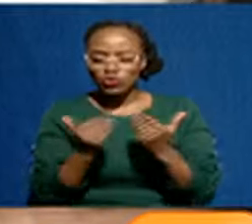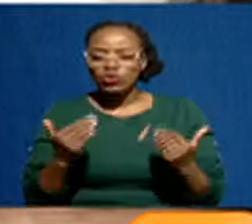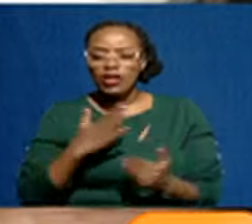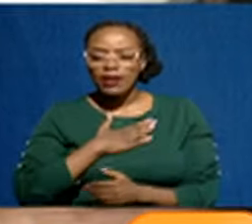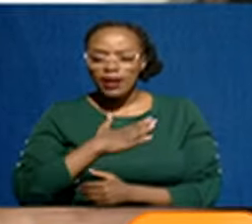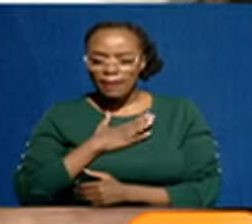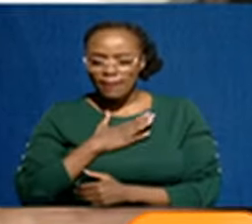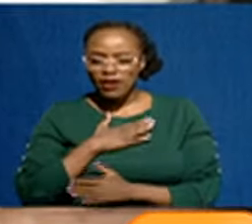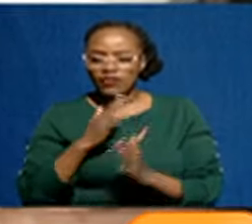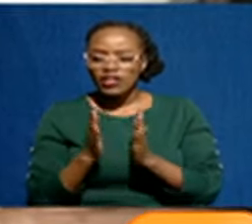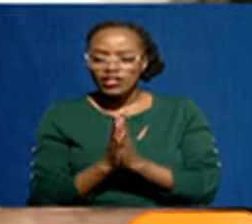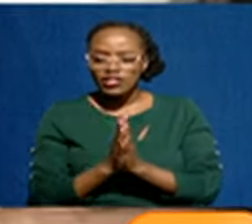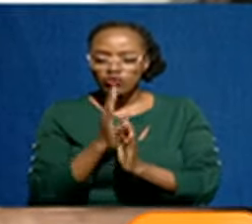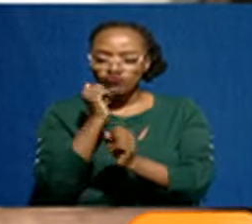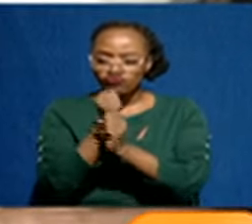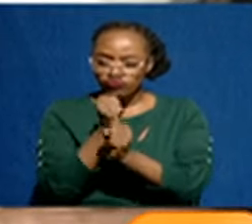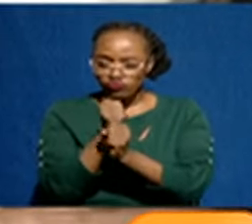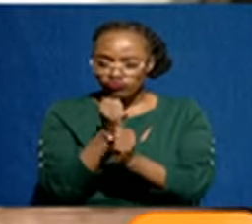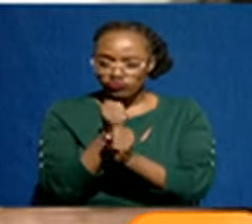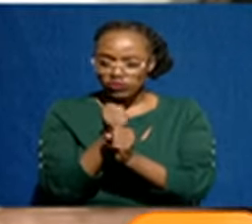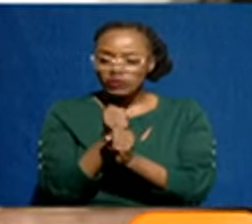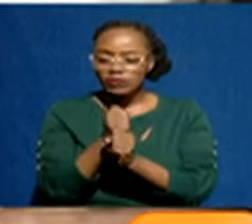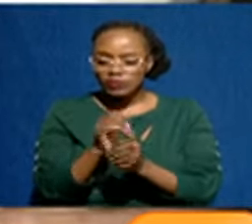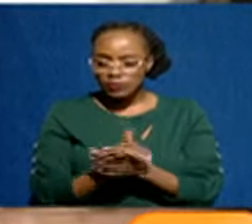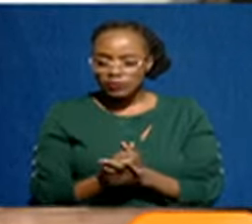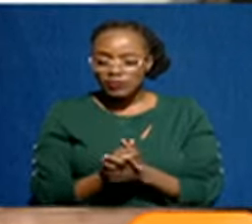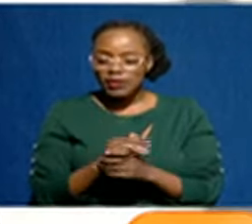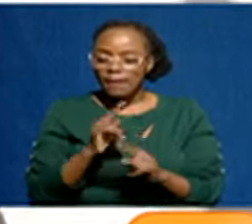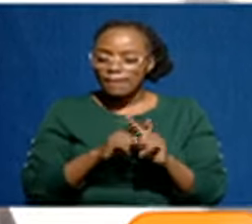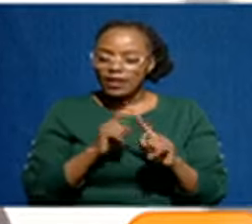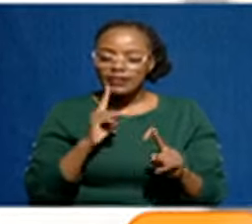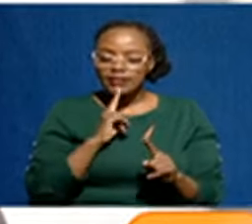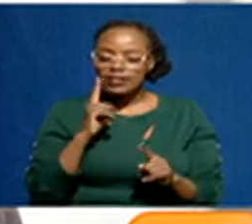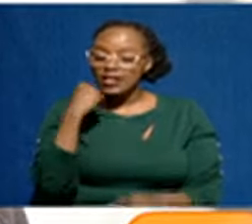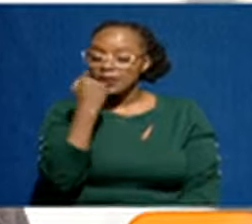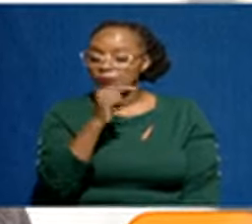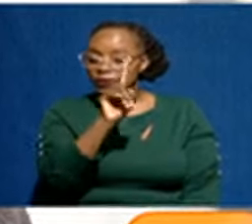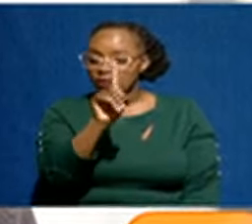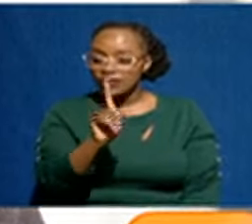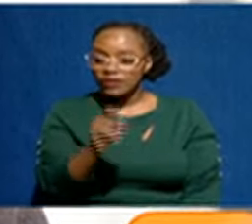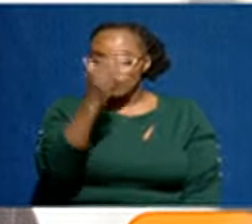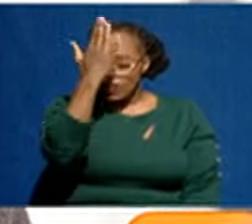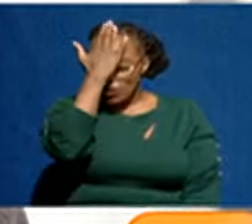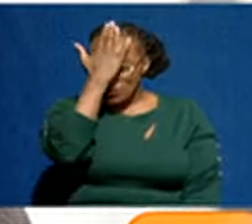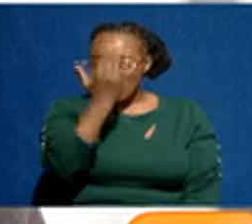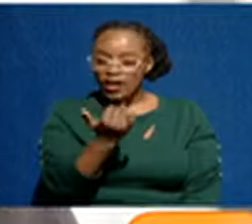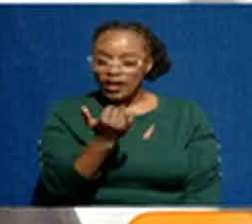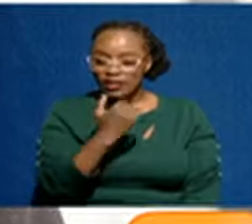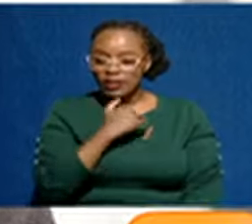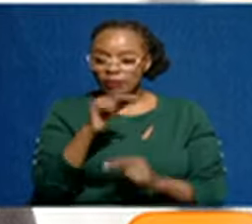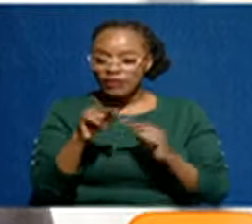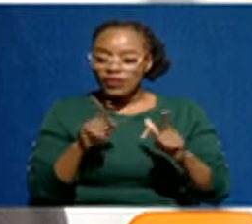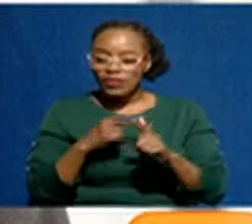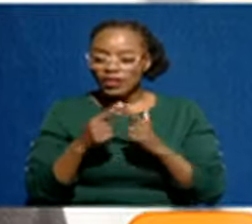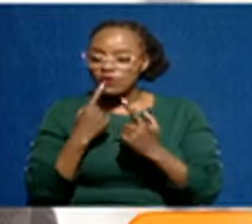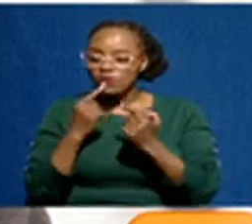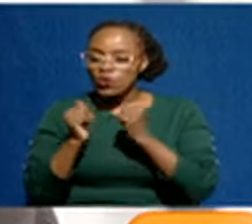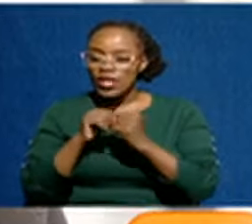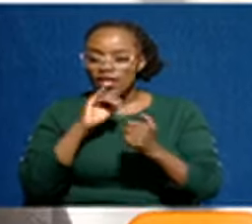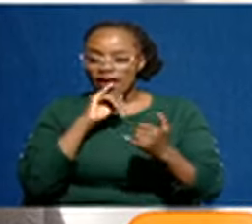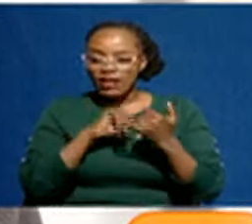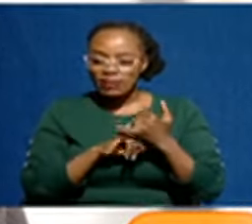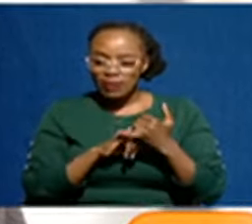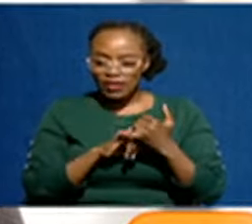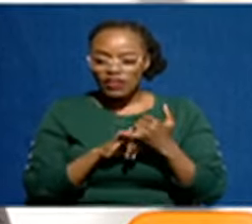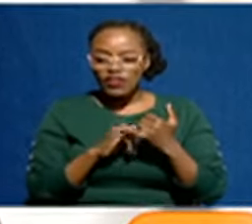leo sijakunywa hata chai na watoto. Lakini nitaambia na. Najua hata muda akiwa hapa na mzee yake, lazima mzee hata anaenda